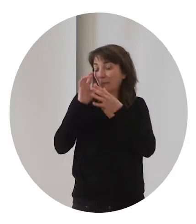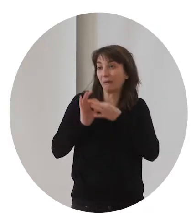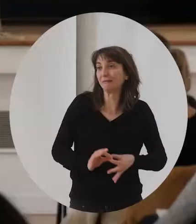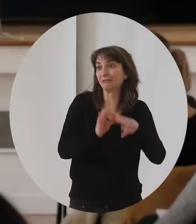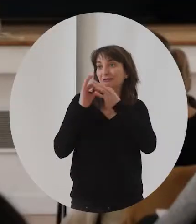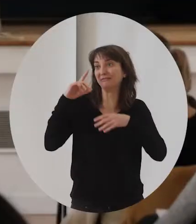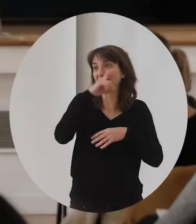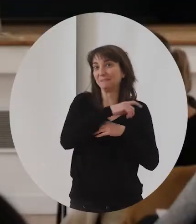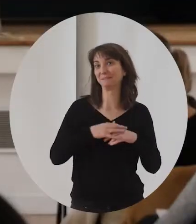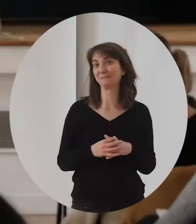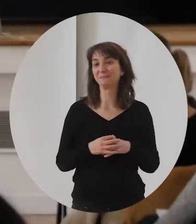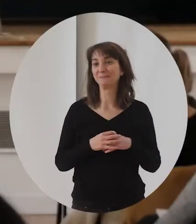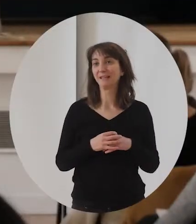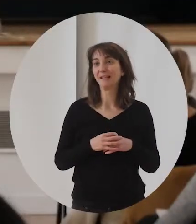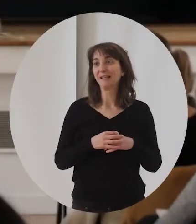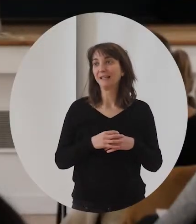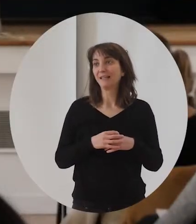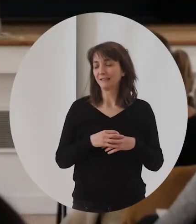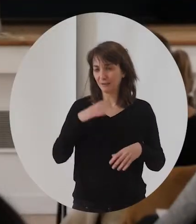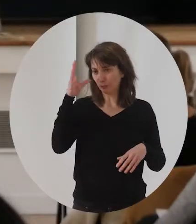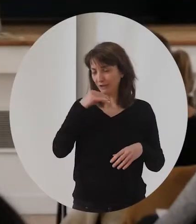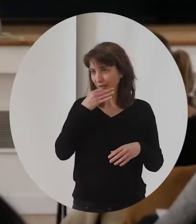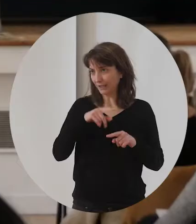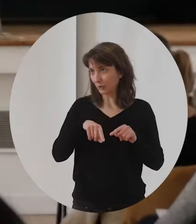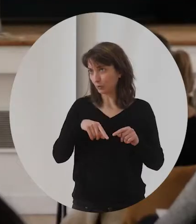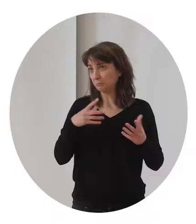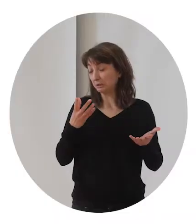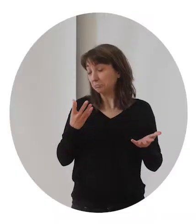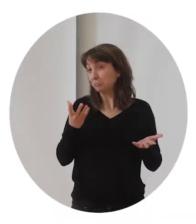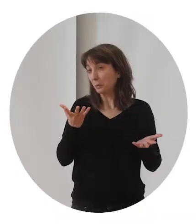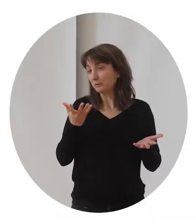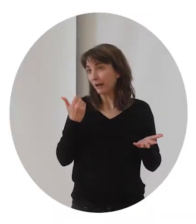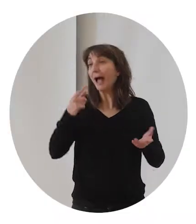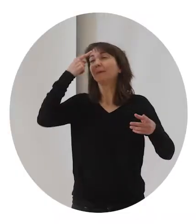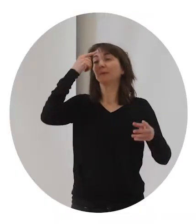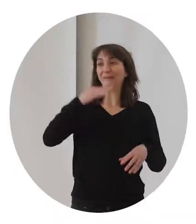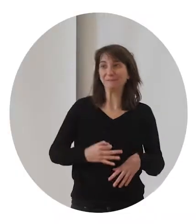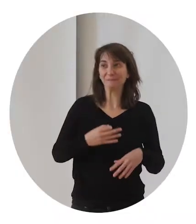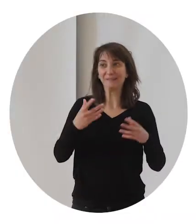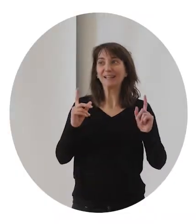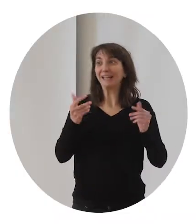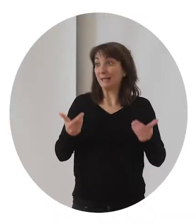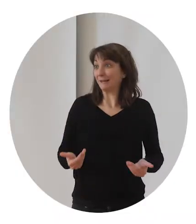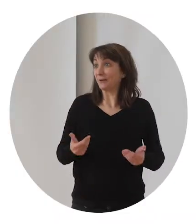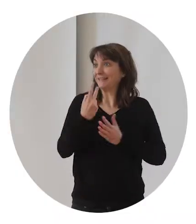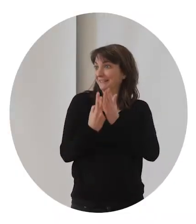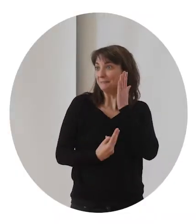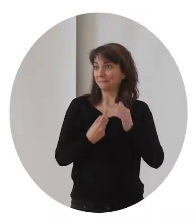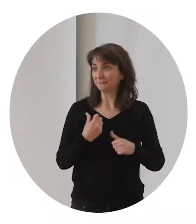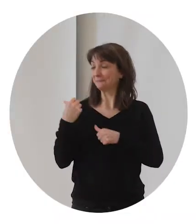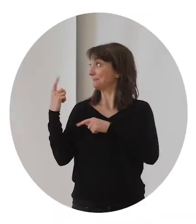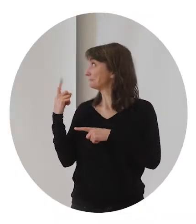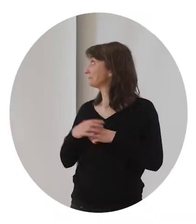Voilà. Je voulais ajouter quelque chose, mais j'ai oublié ce que c'est, je ne sais plus. Ah oui, alors maintenant arrive un dessin qui